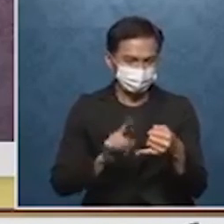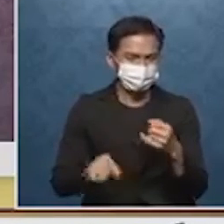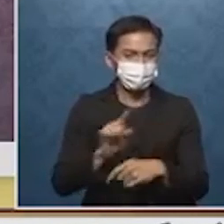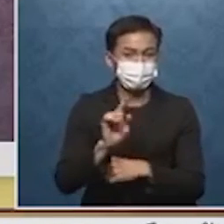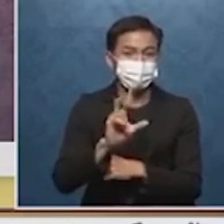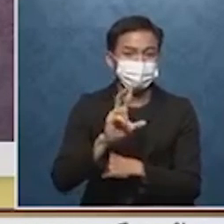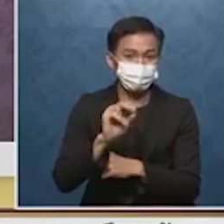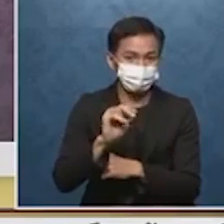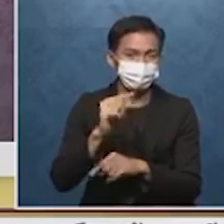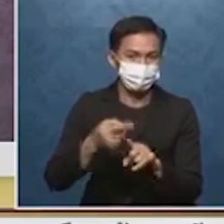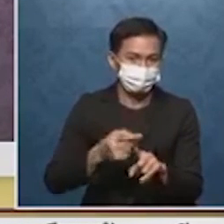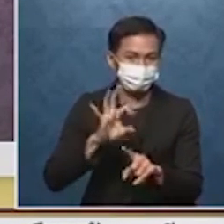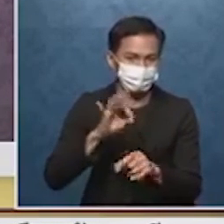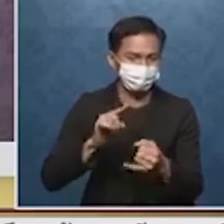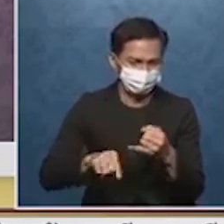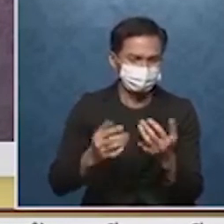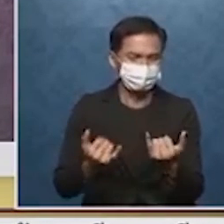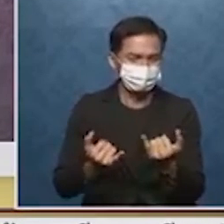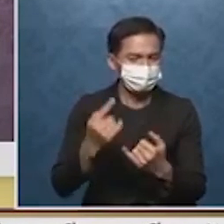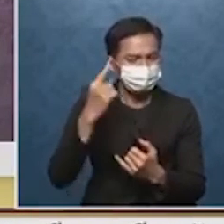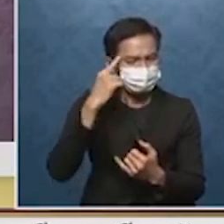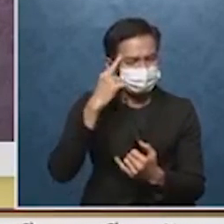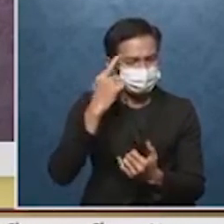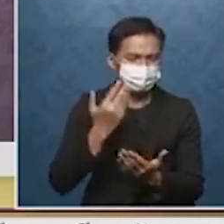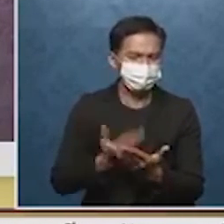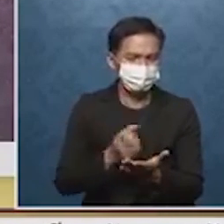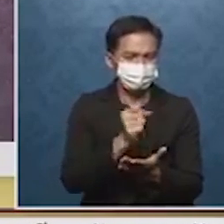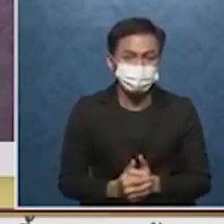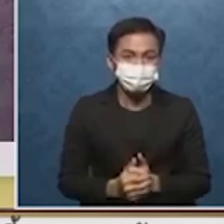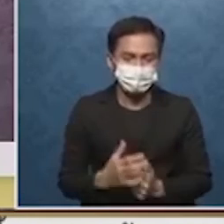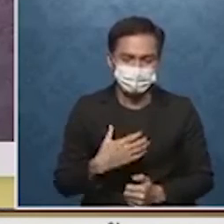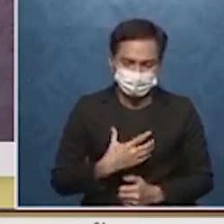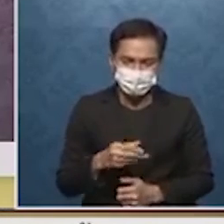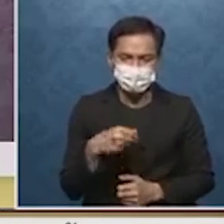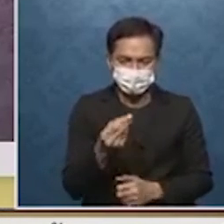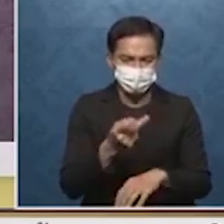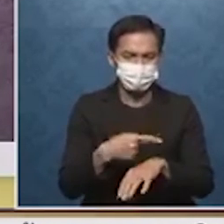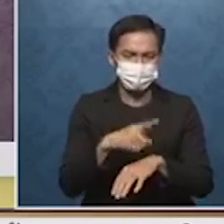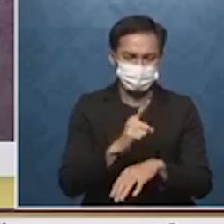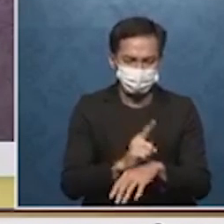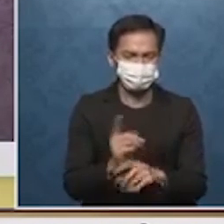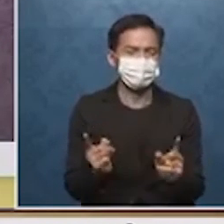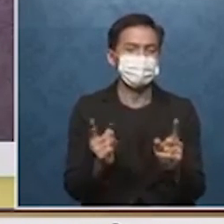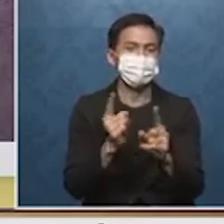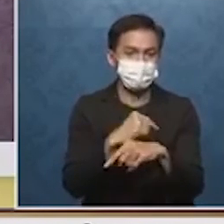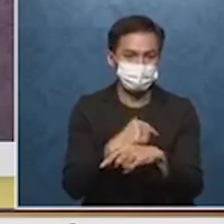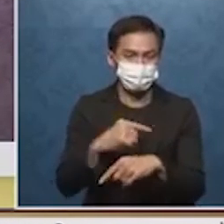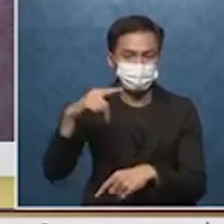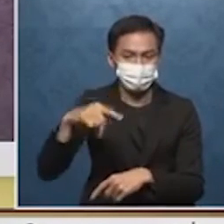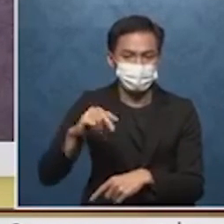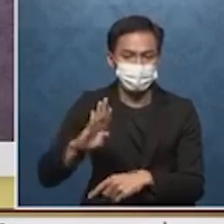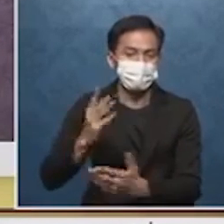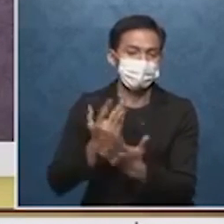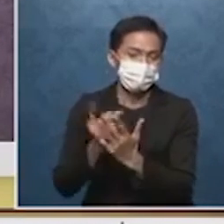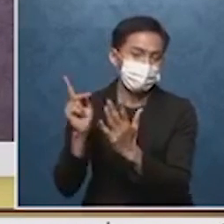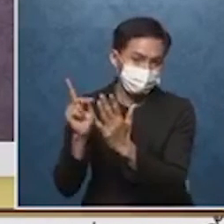เนี่ยท่านก็ใช้ได้อีกไม่เกินแสนล้านหรอกครับเพราะว่าท่านใช้ไม่ทันครับท่านประธานจากพรก.เงินกู้